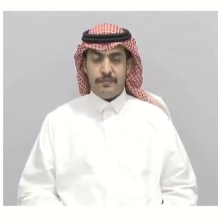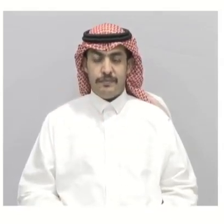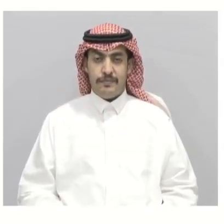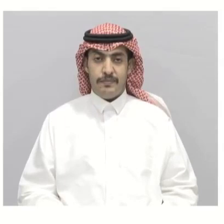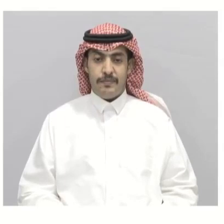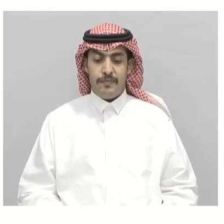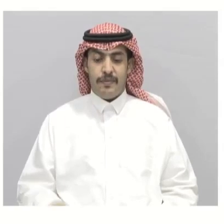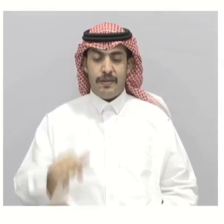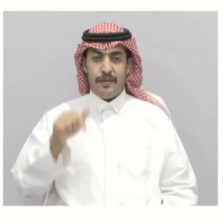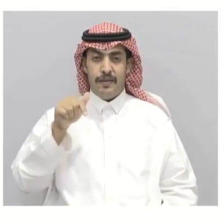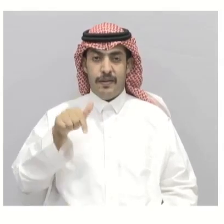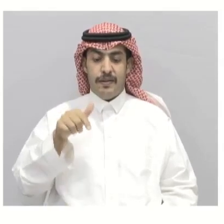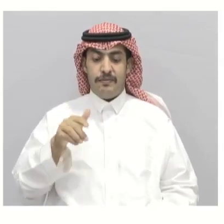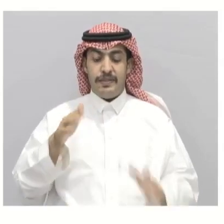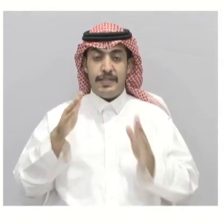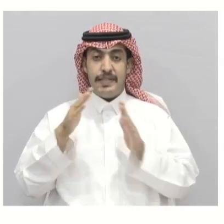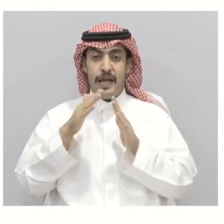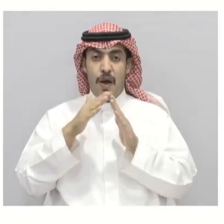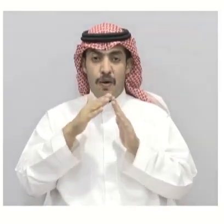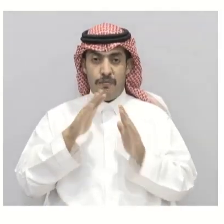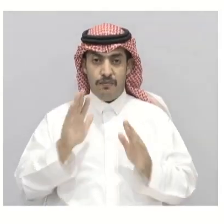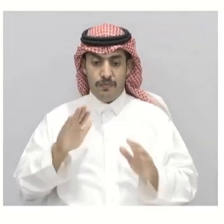هنا يوجد لدي زاويه